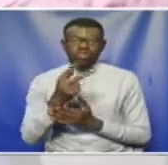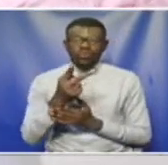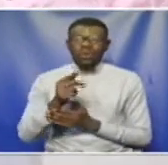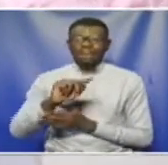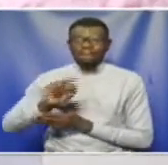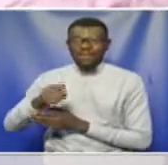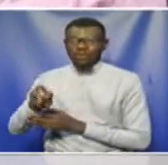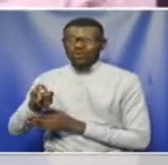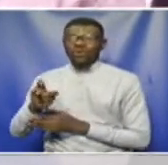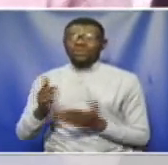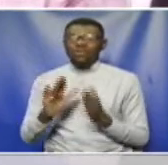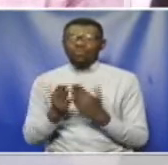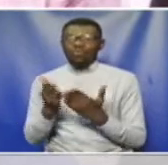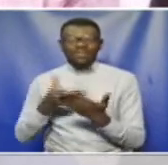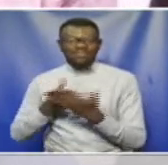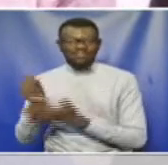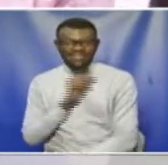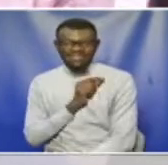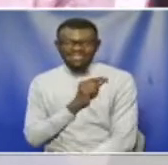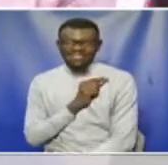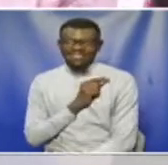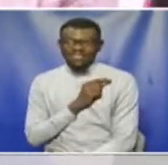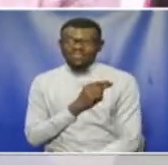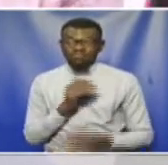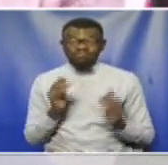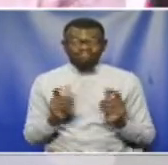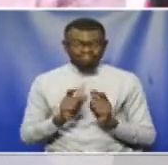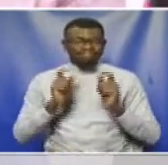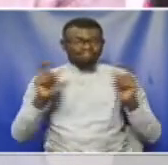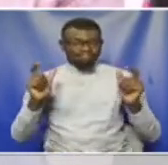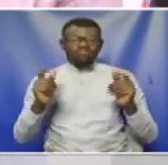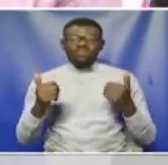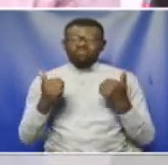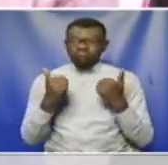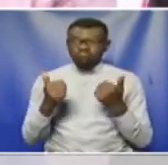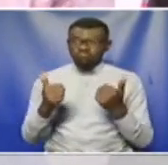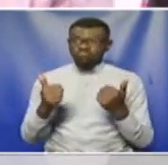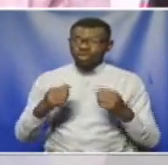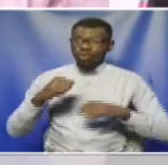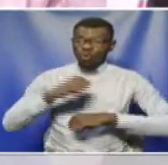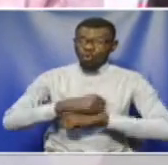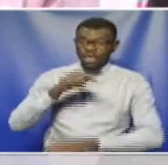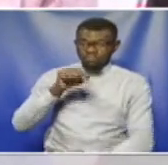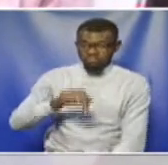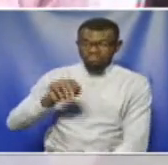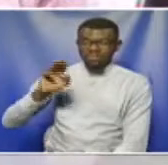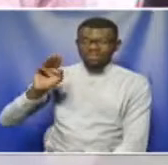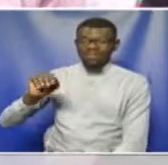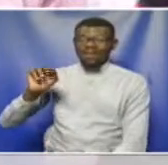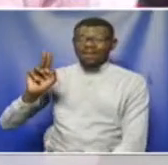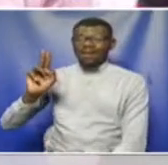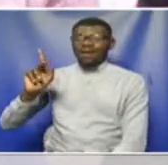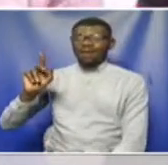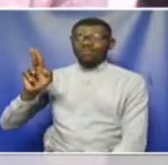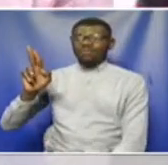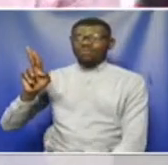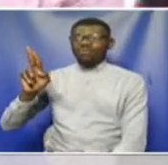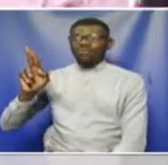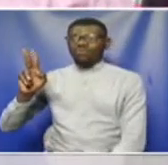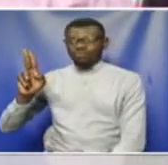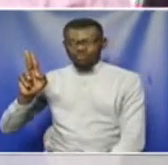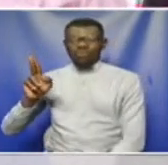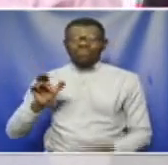This is just the beginning of greater things for our schools in Mukuru kwa Jenga, in Embakasi, and across the